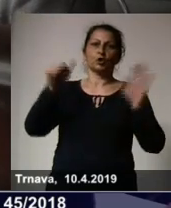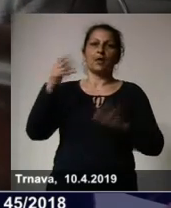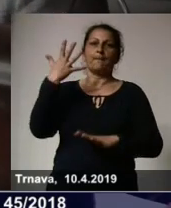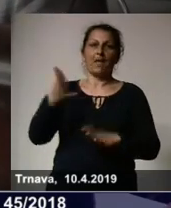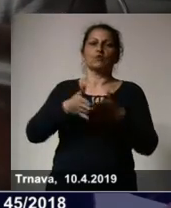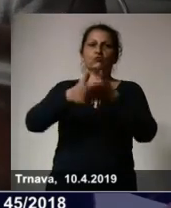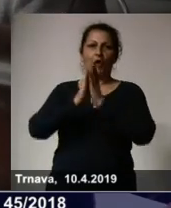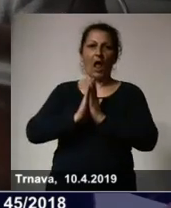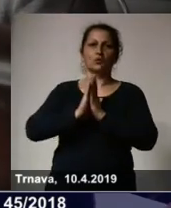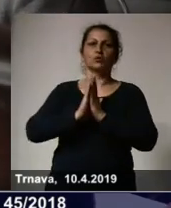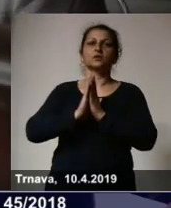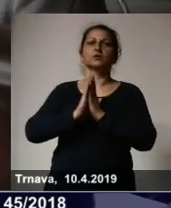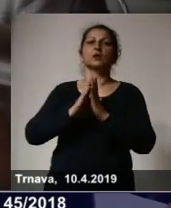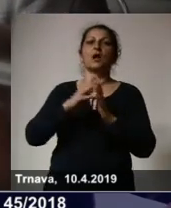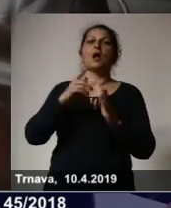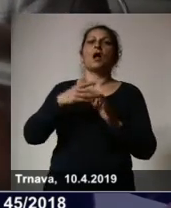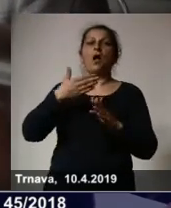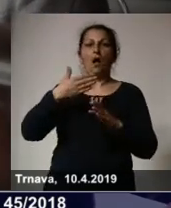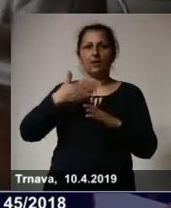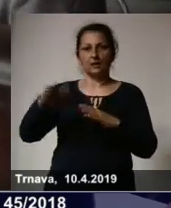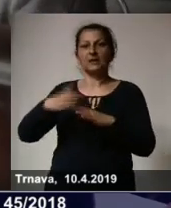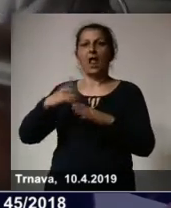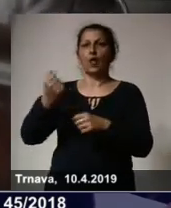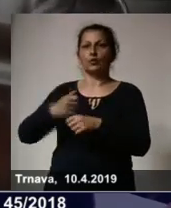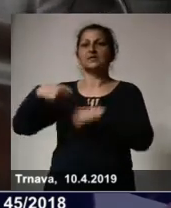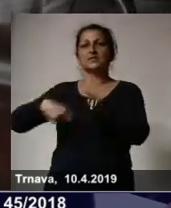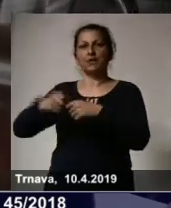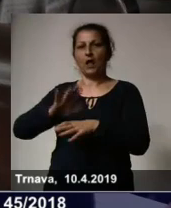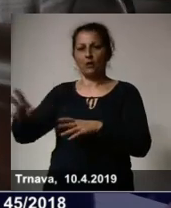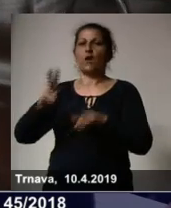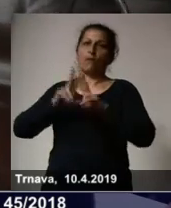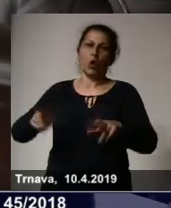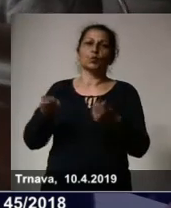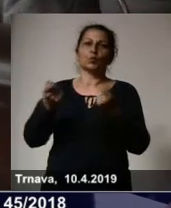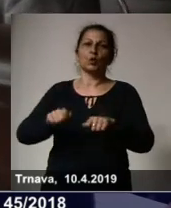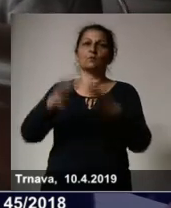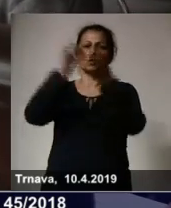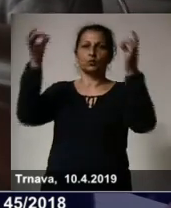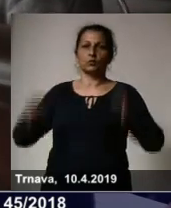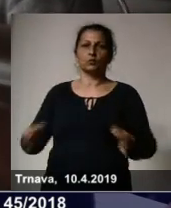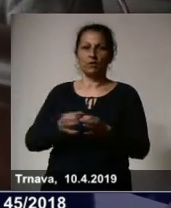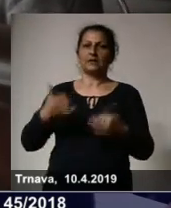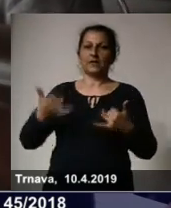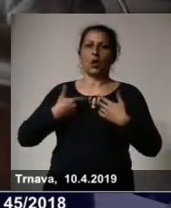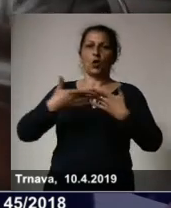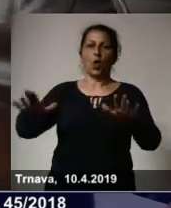žiadostí posunuté na spracovanie a možné uzatvorenie zmluv. Otváram k tomuto bodu rozpravu.